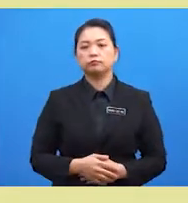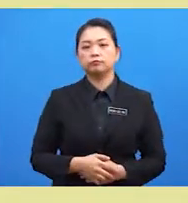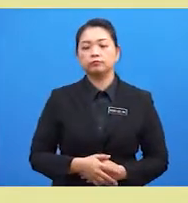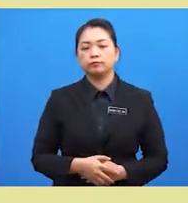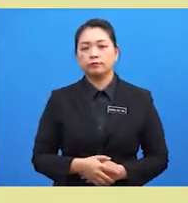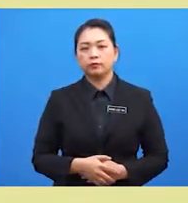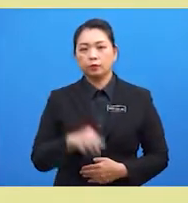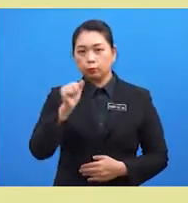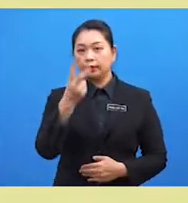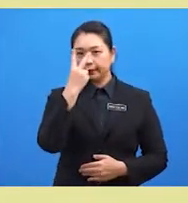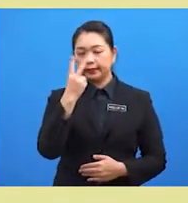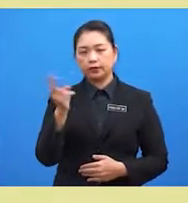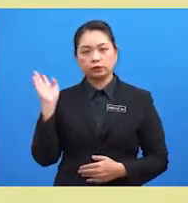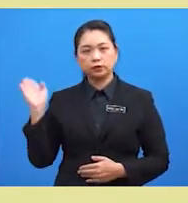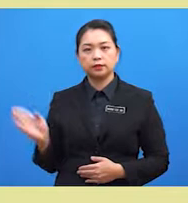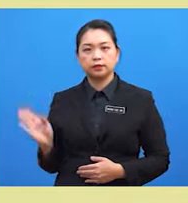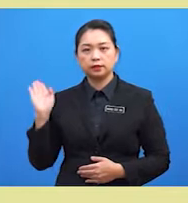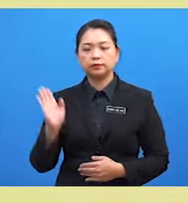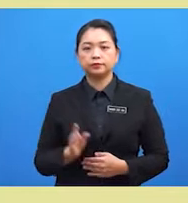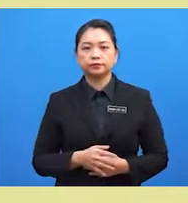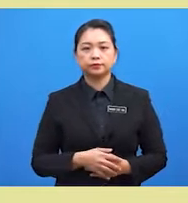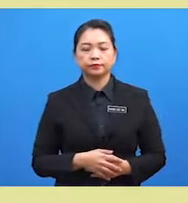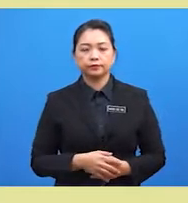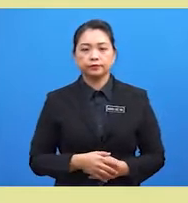Pelajar boleh perhatikan contoh berikut.